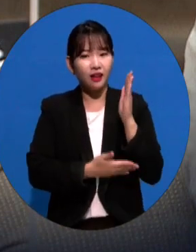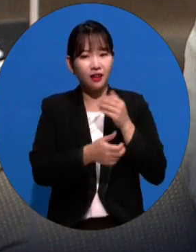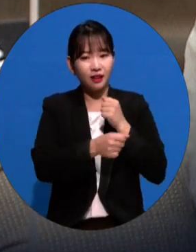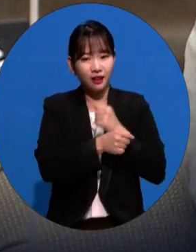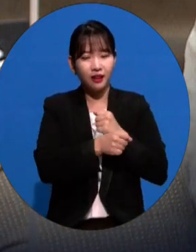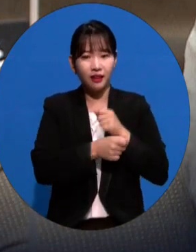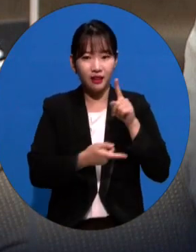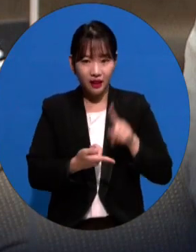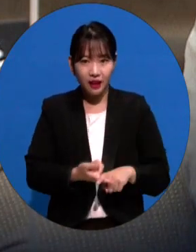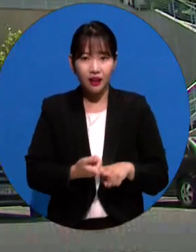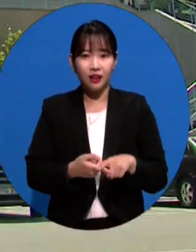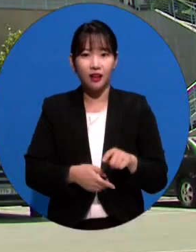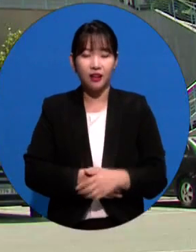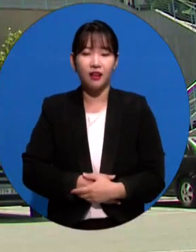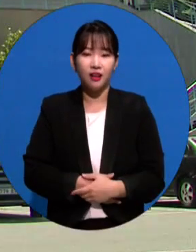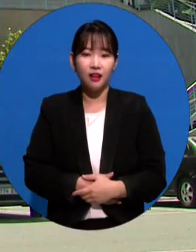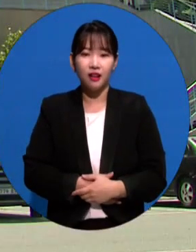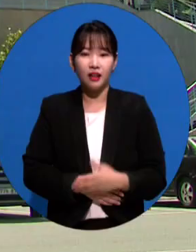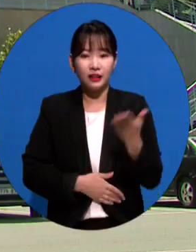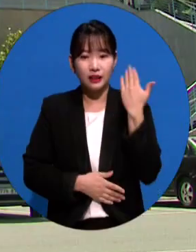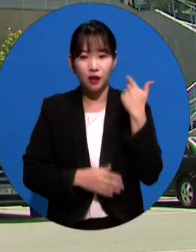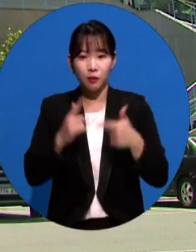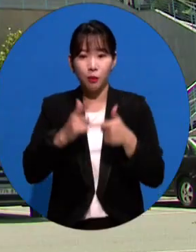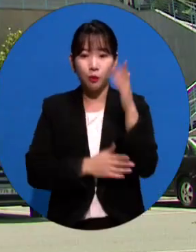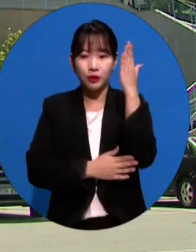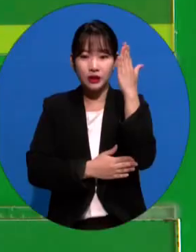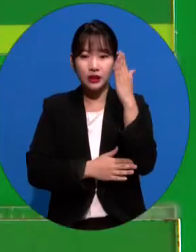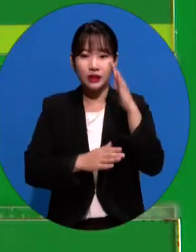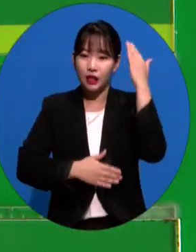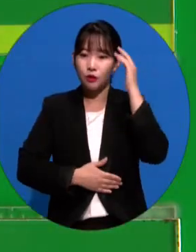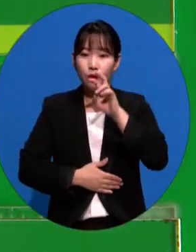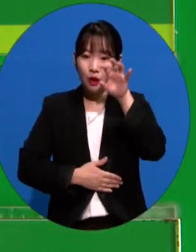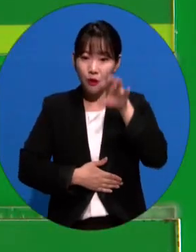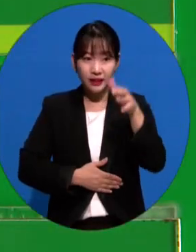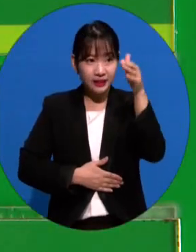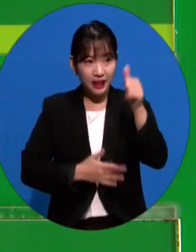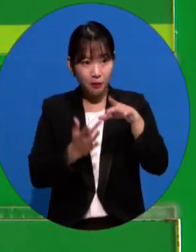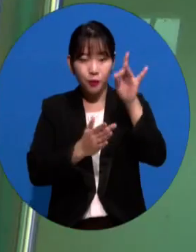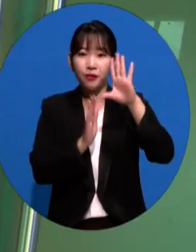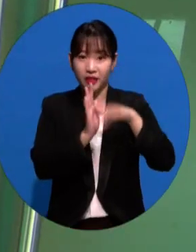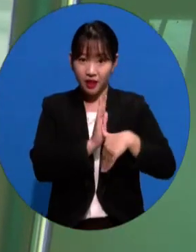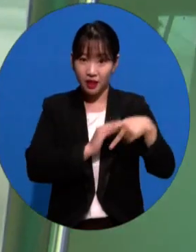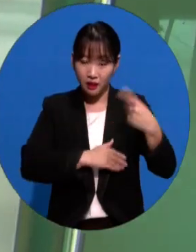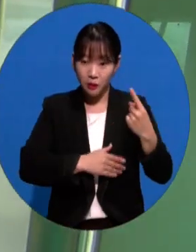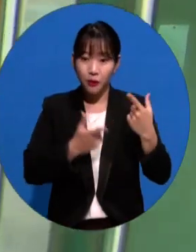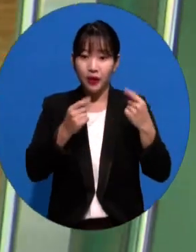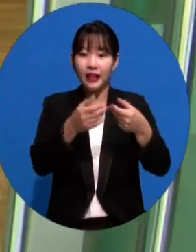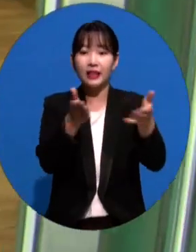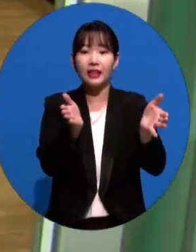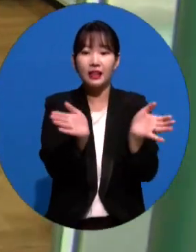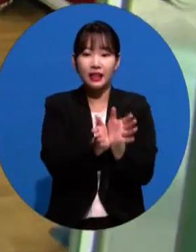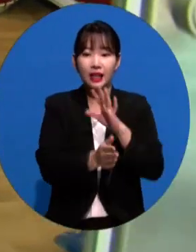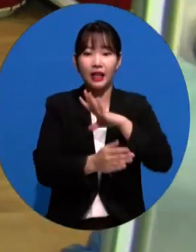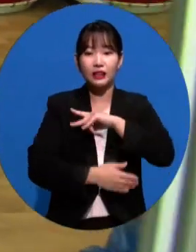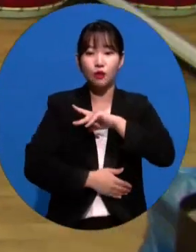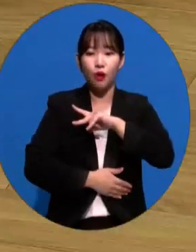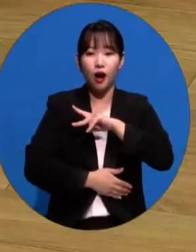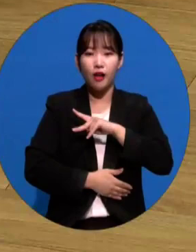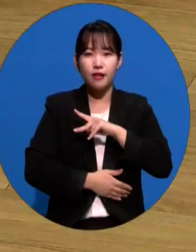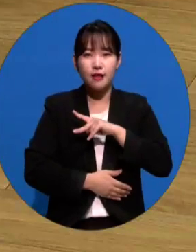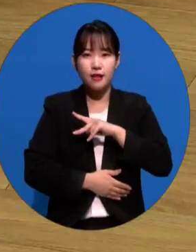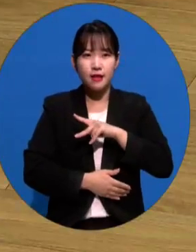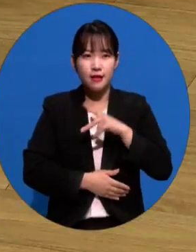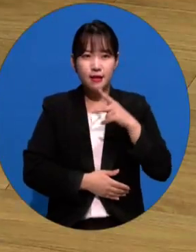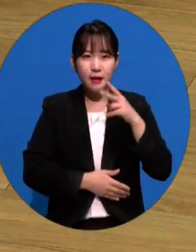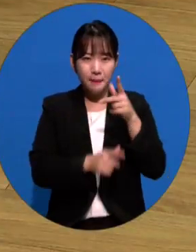그렇게 이야기를 했다가 앞서 목포 시립국악원 원감 선임 과정에서 같은 당 동료 의원 민원성